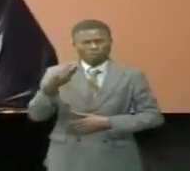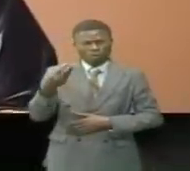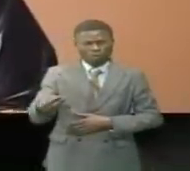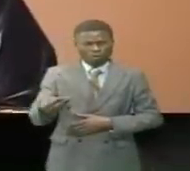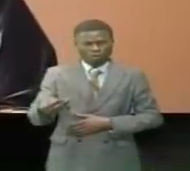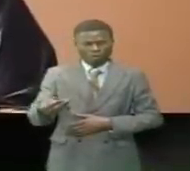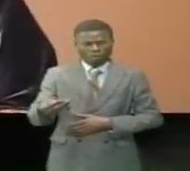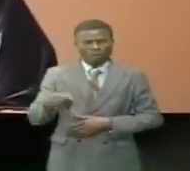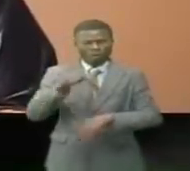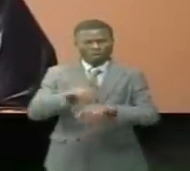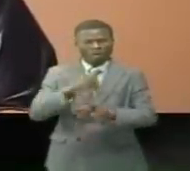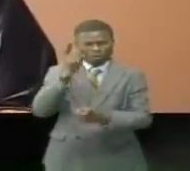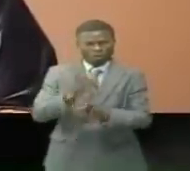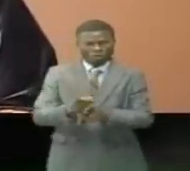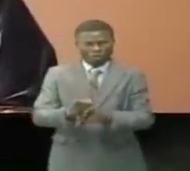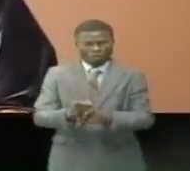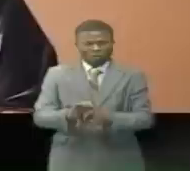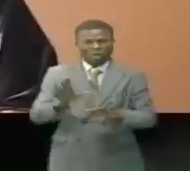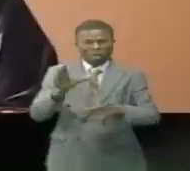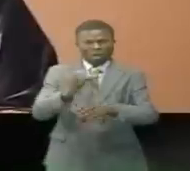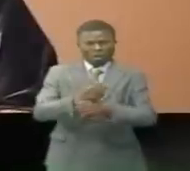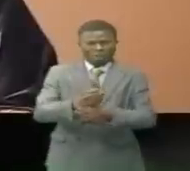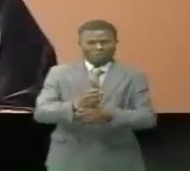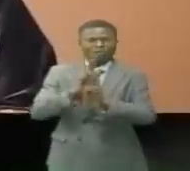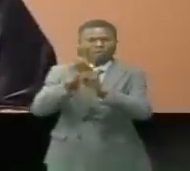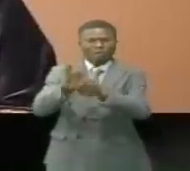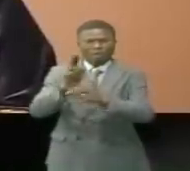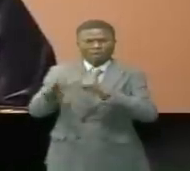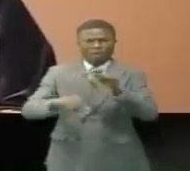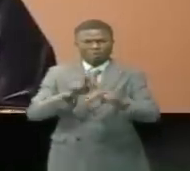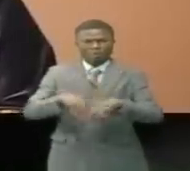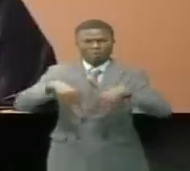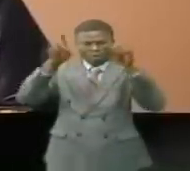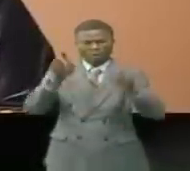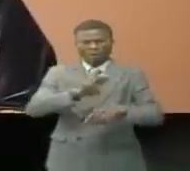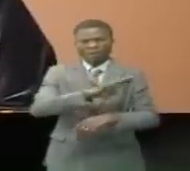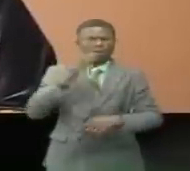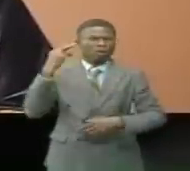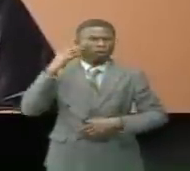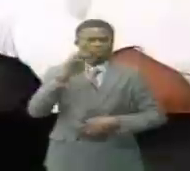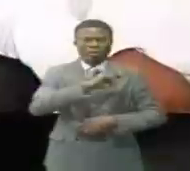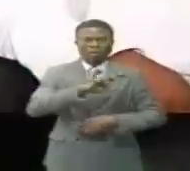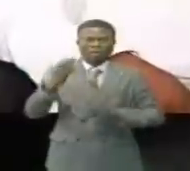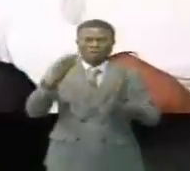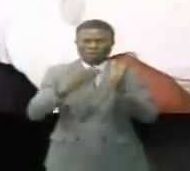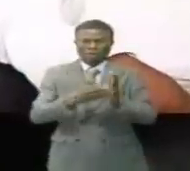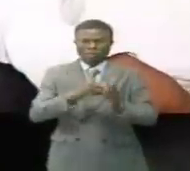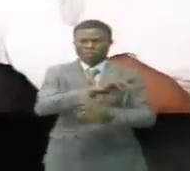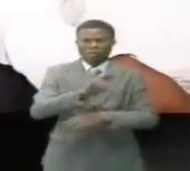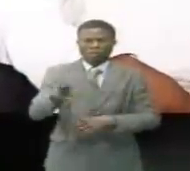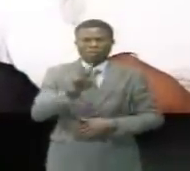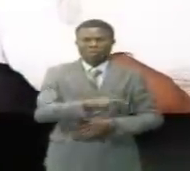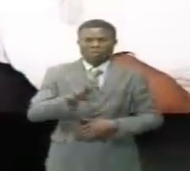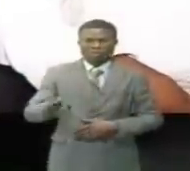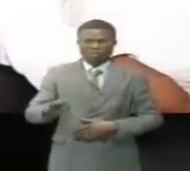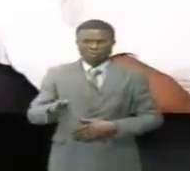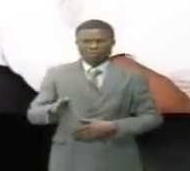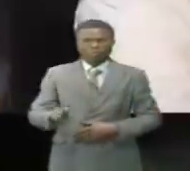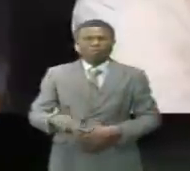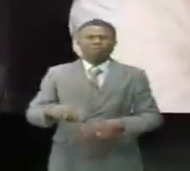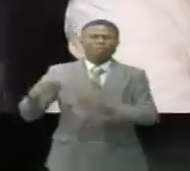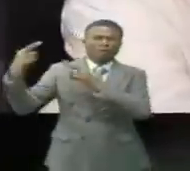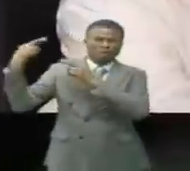dans le délai la synthèse nationale édition juin-septembre 2022. Parmi les